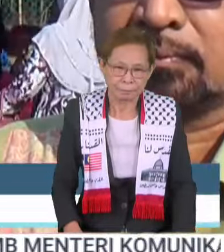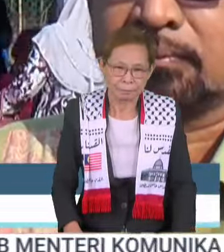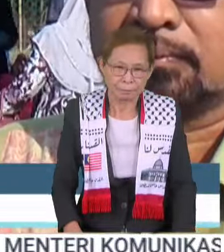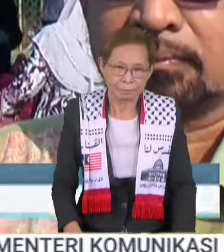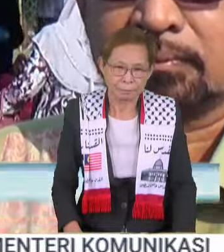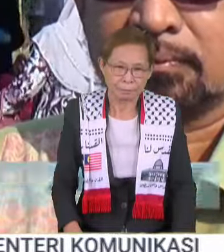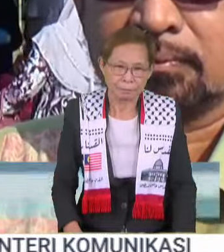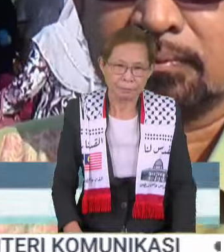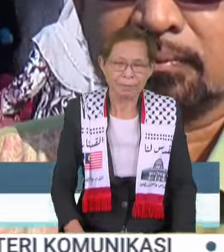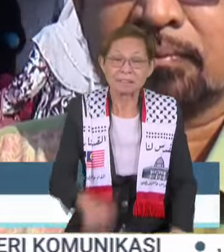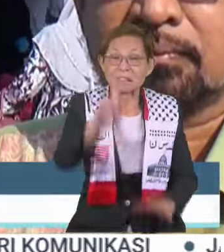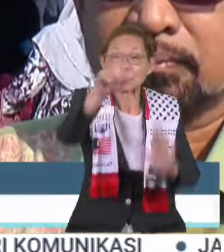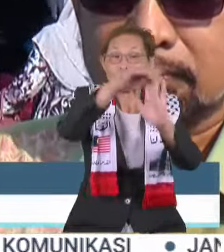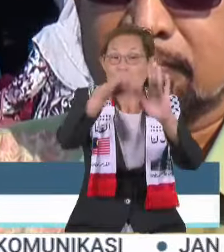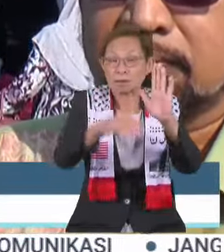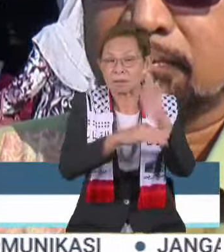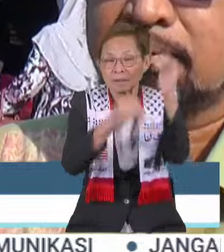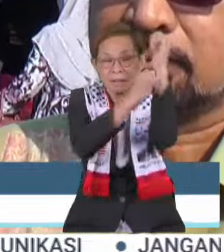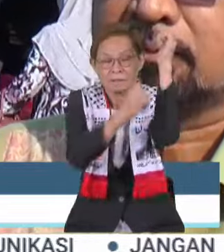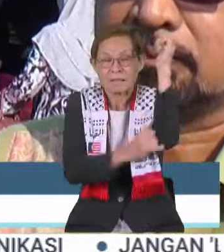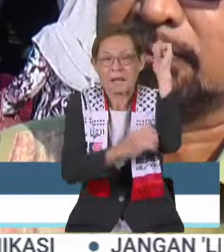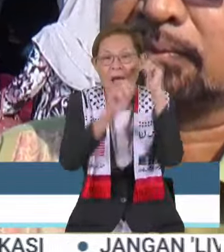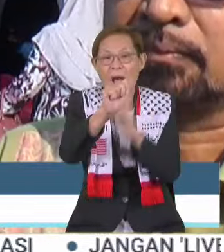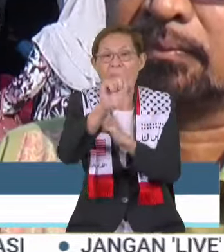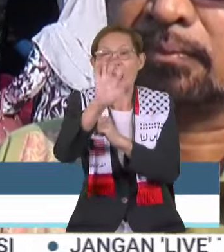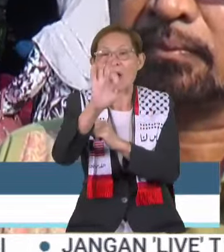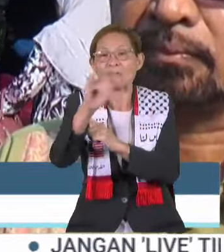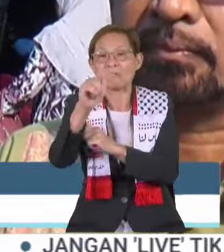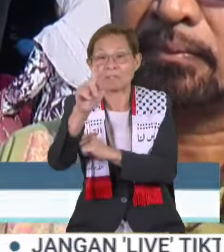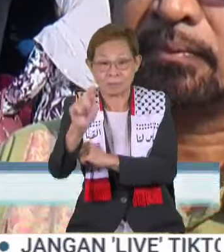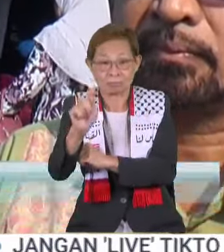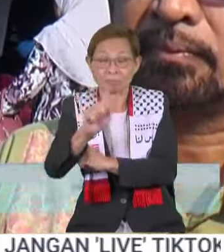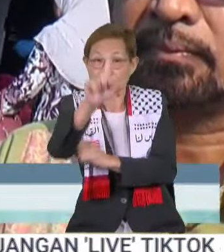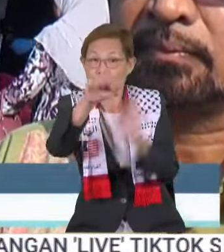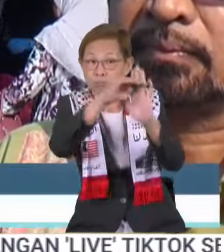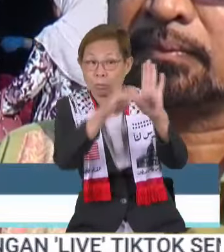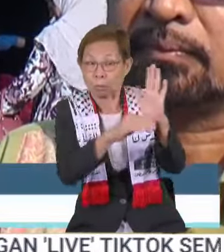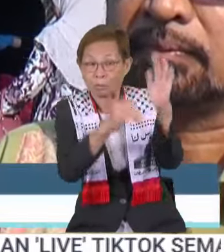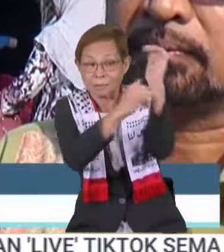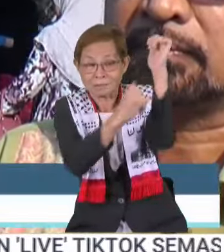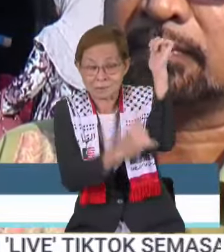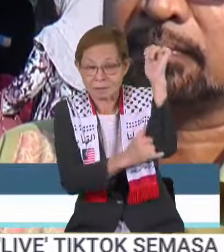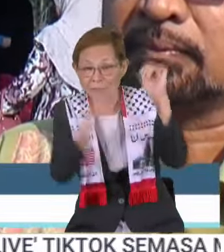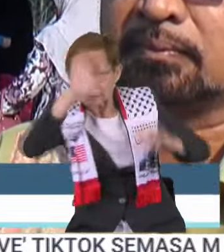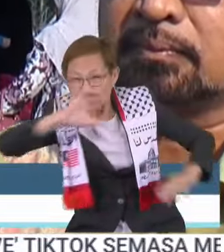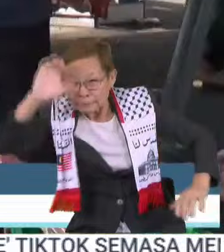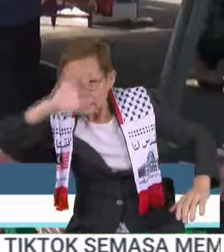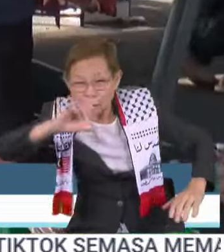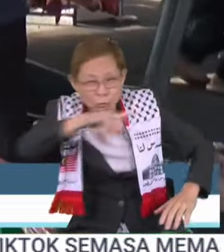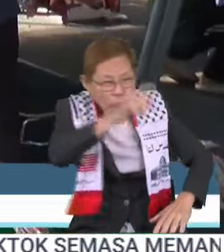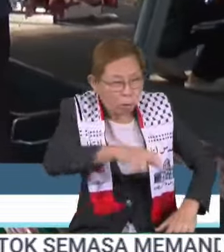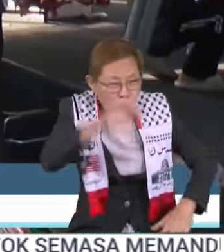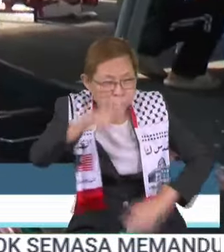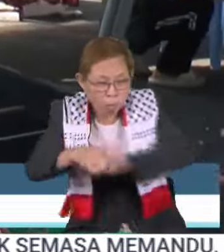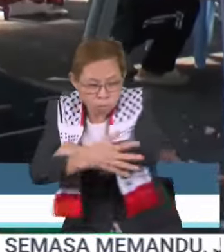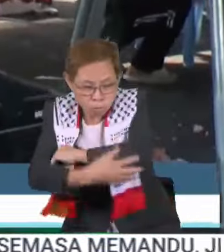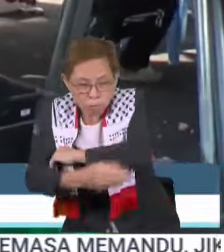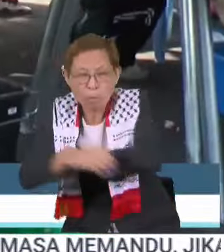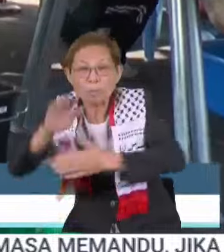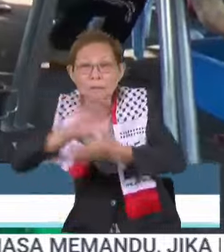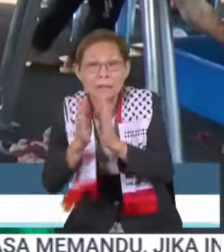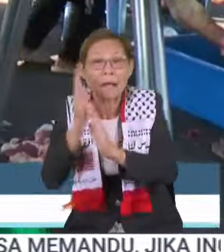Salah satu di antara agenda Yayasan Afiat, Yayasan Jariah Afiat adalah untuk mencari asnaf-asnaf yang boleh untuk